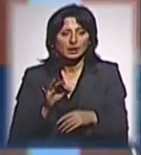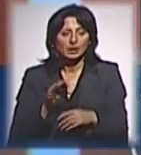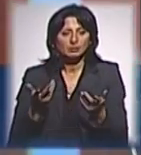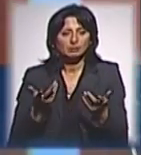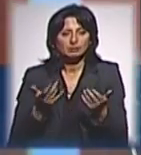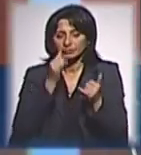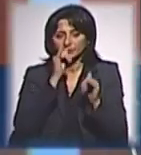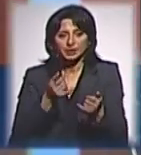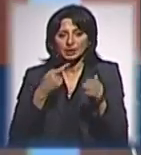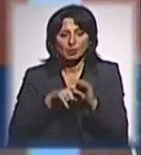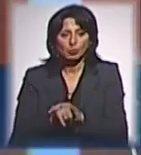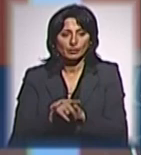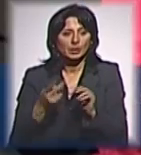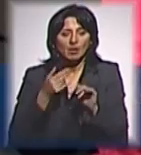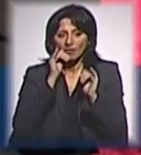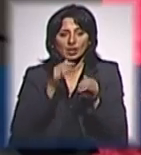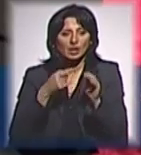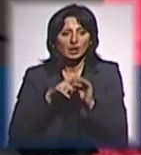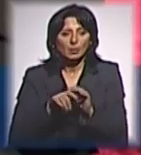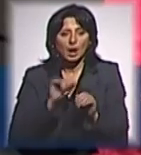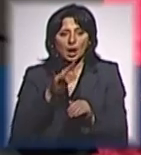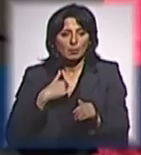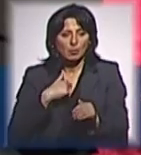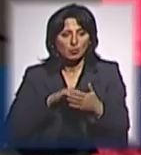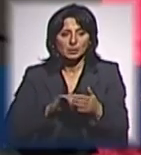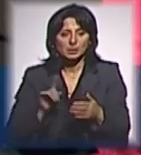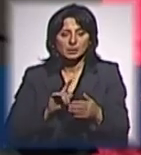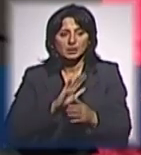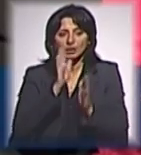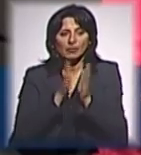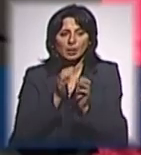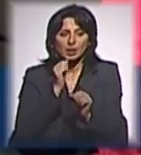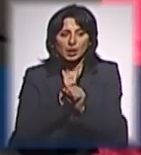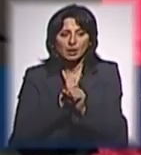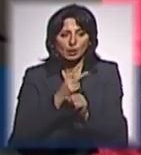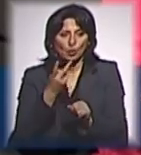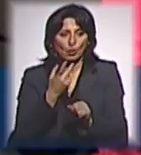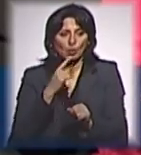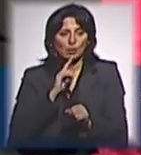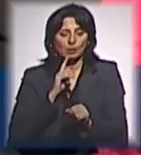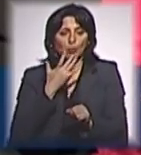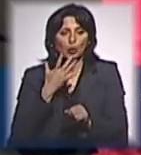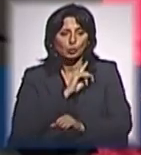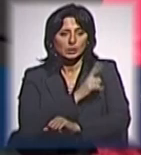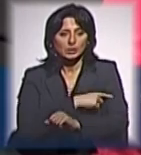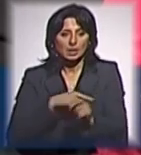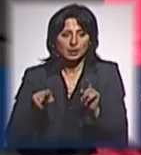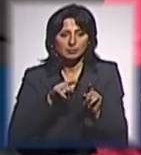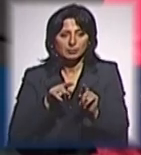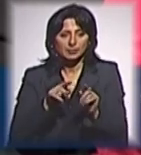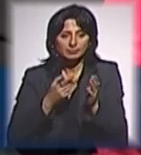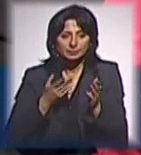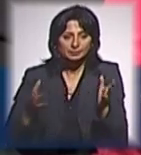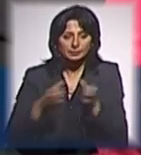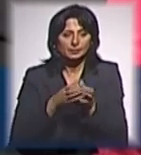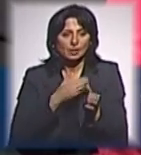არ გამოვიდა და ეს არ გამოვიდა არა ჩვენი მიზეზით. ჩვენ ყველაფერი გავაკეთეთ ამ ორმა პოლიტიკურმა ძალამ იმისათვის, რომ ეს